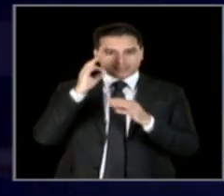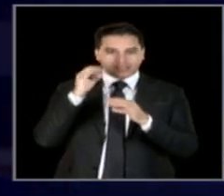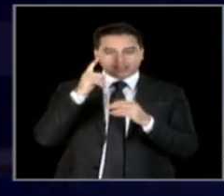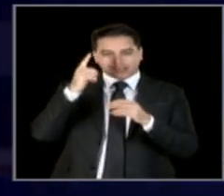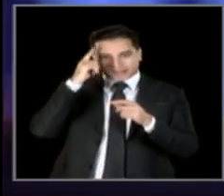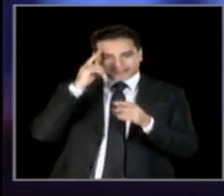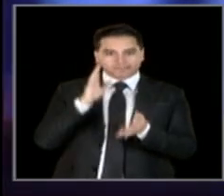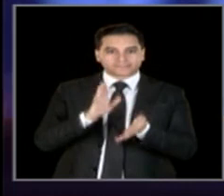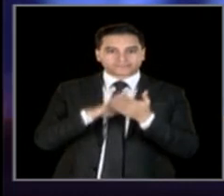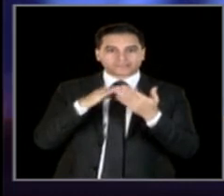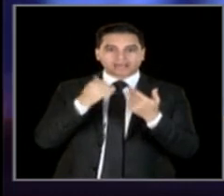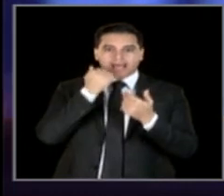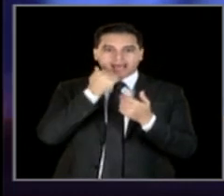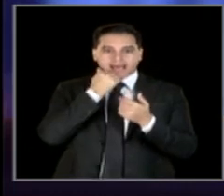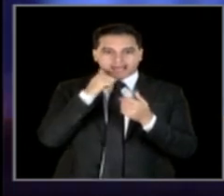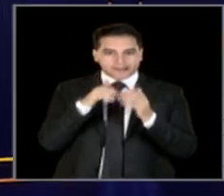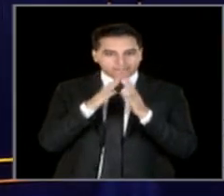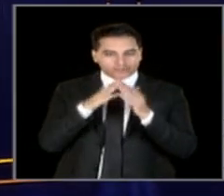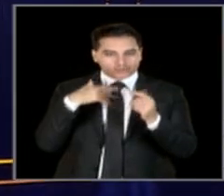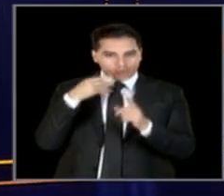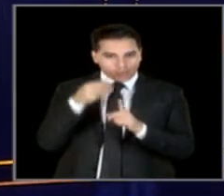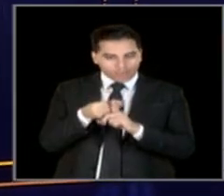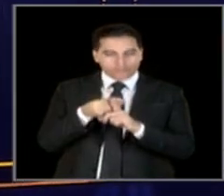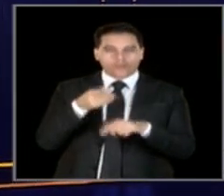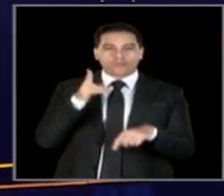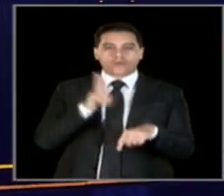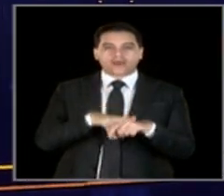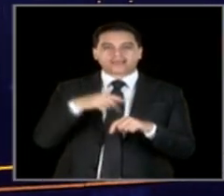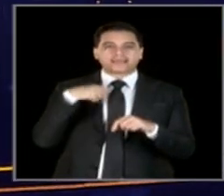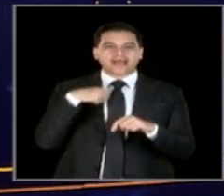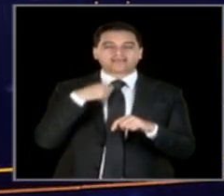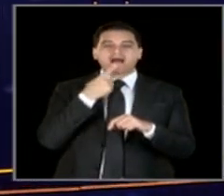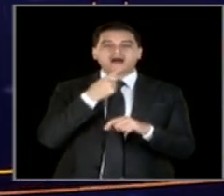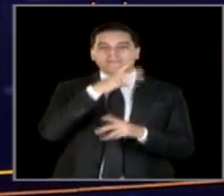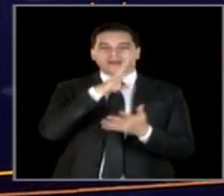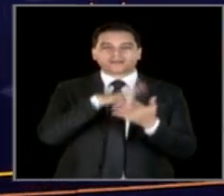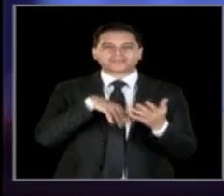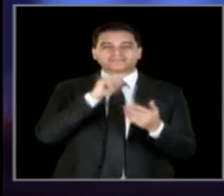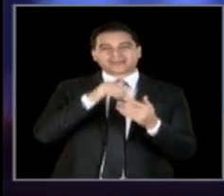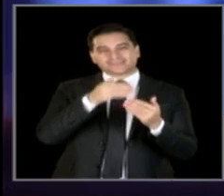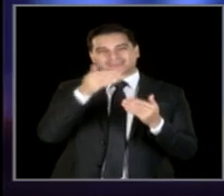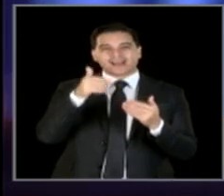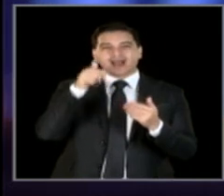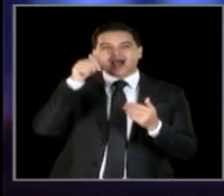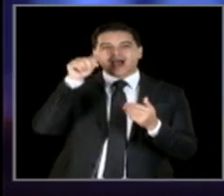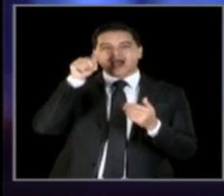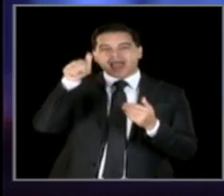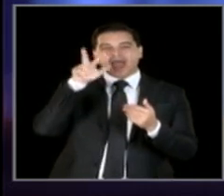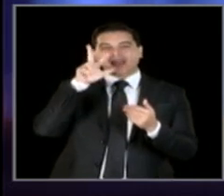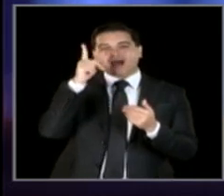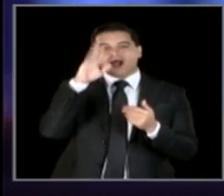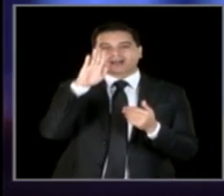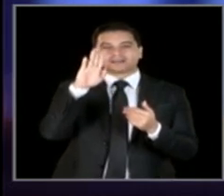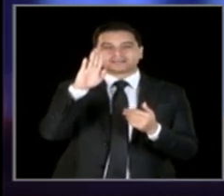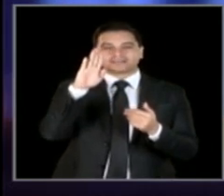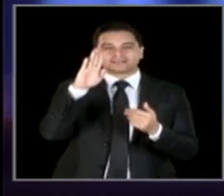مين؟ الاهلي وارسنال. الاهلي وارسنال، اشمعنى الارسنال؟ الصراحه بعد الموسم اللي فات انا